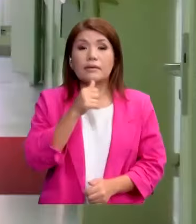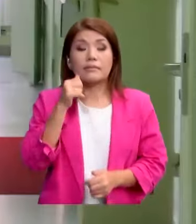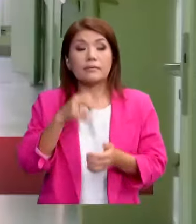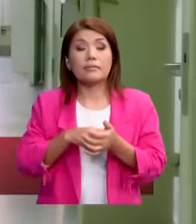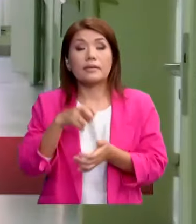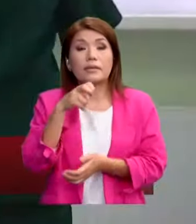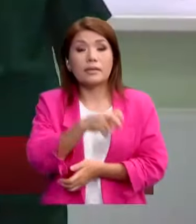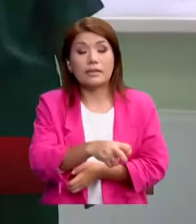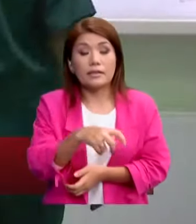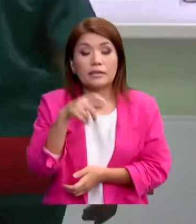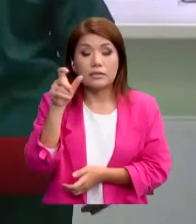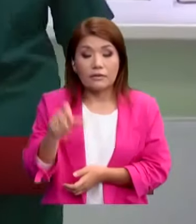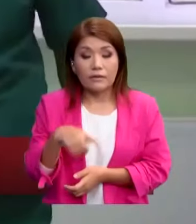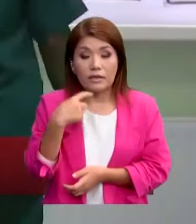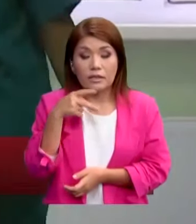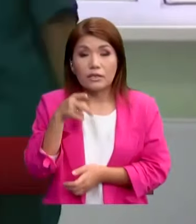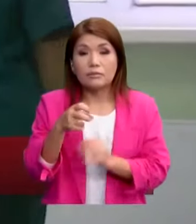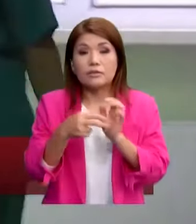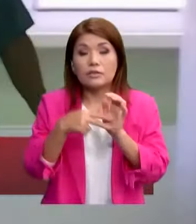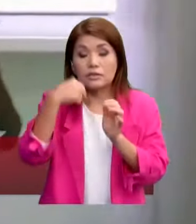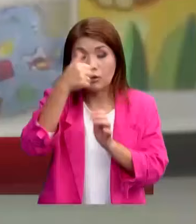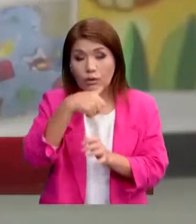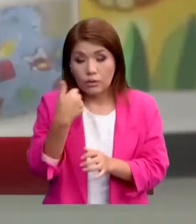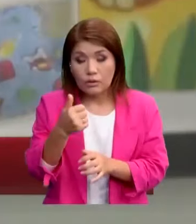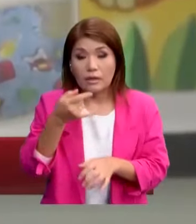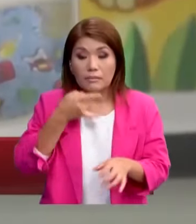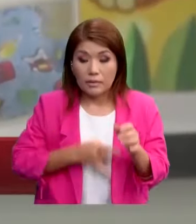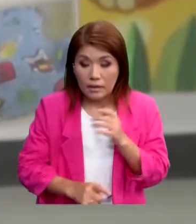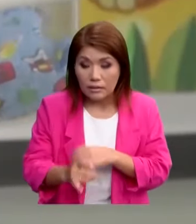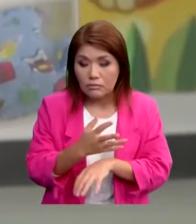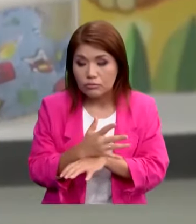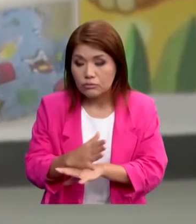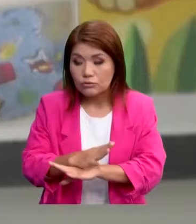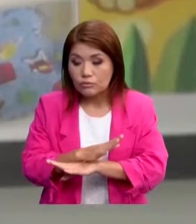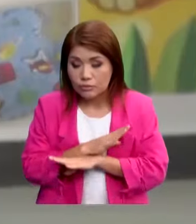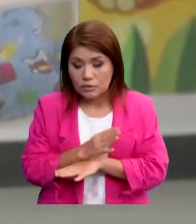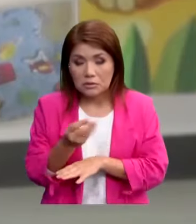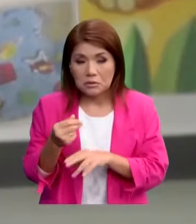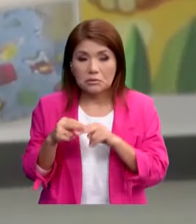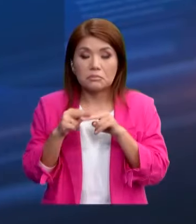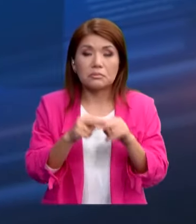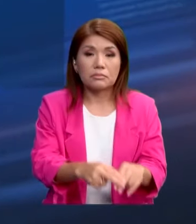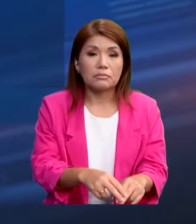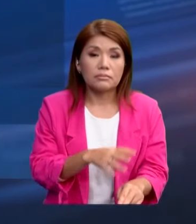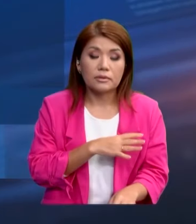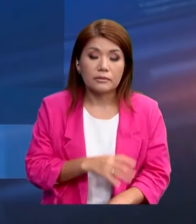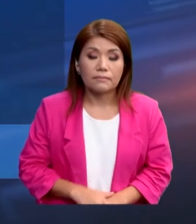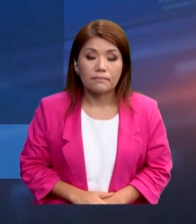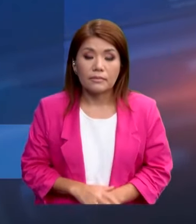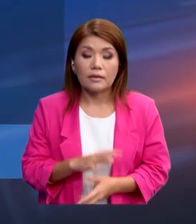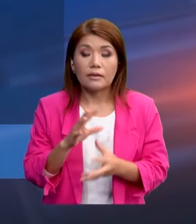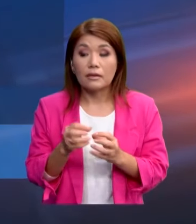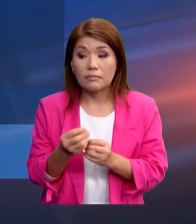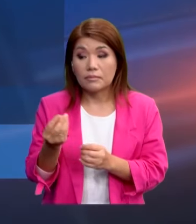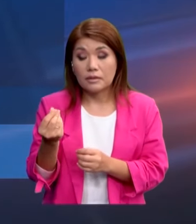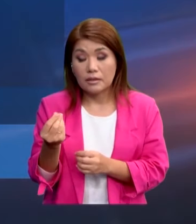жолдаған көрерменіміздің айтуынша, 2008 жылы дүниеге келе сала шетінеп кеткен баласына да ақша түскен. Жалпы ол